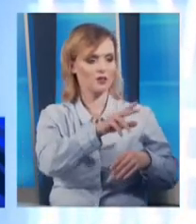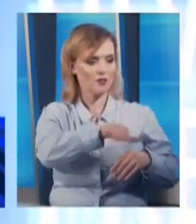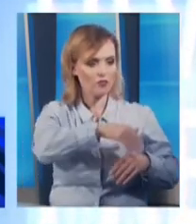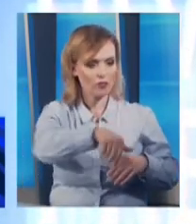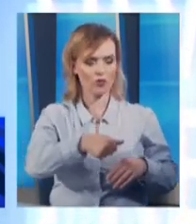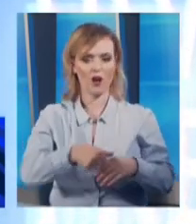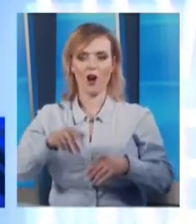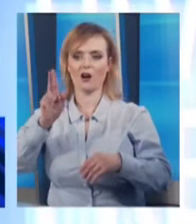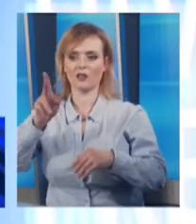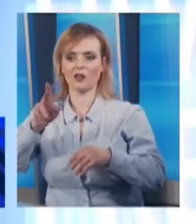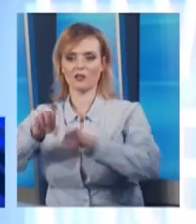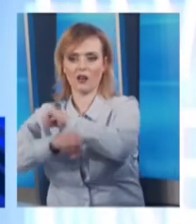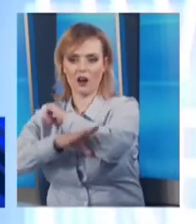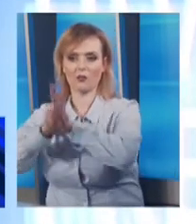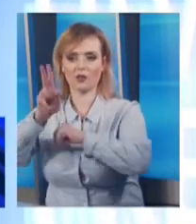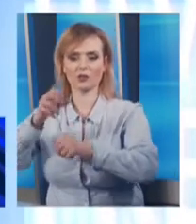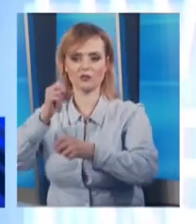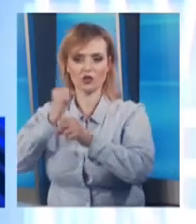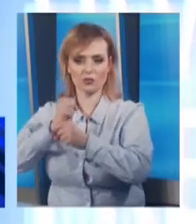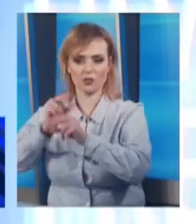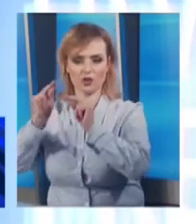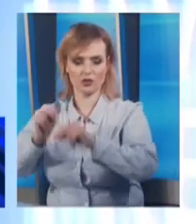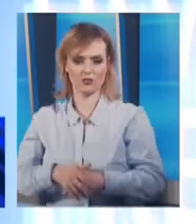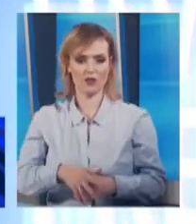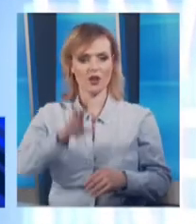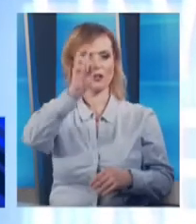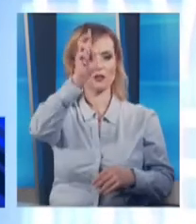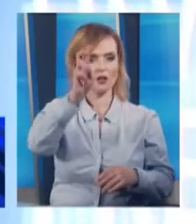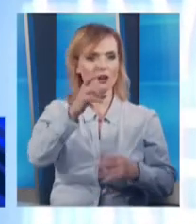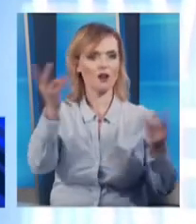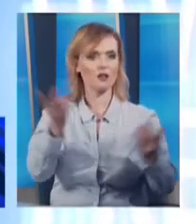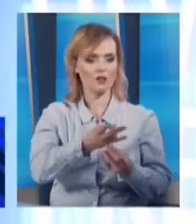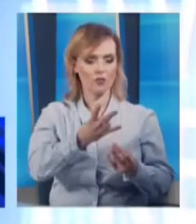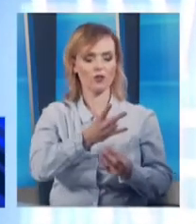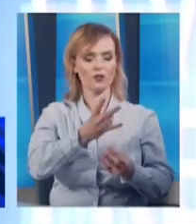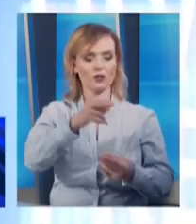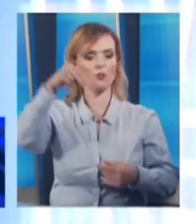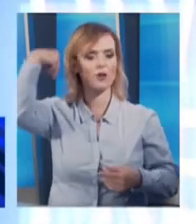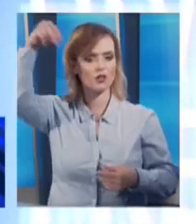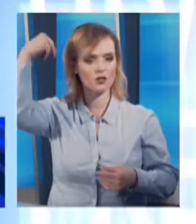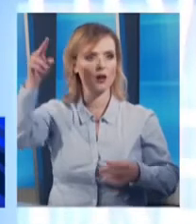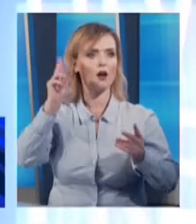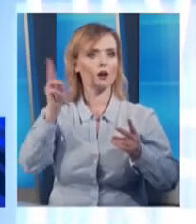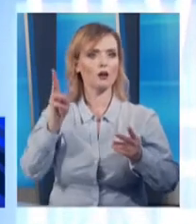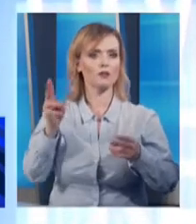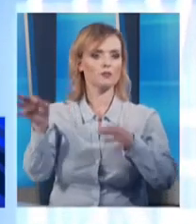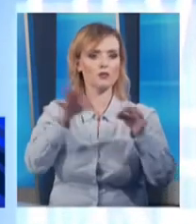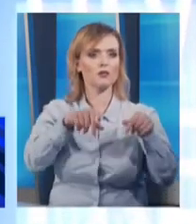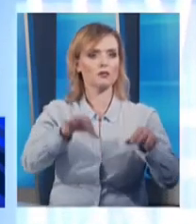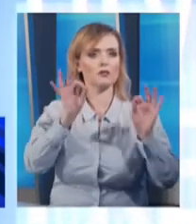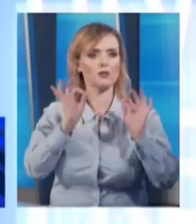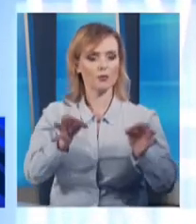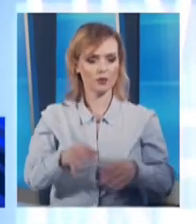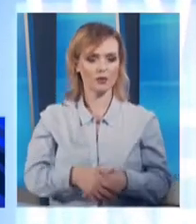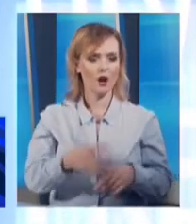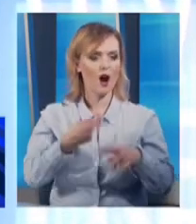are nevoie de un președinte care să-i unească. Țara are nevoie de un președinte care să aducă dreptate și lucrul